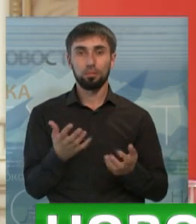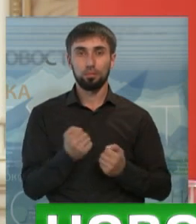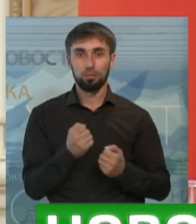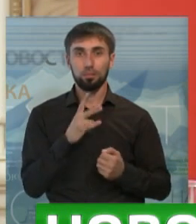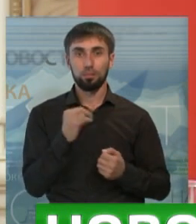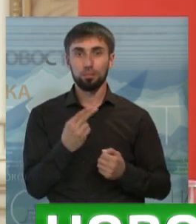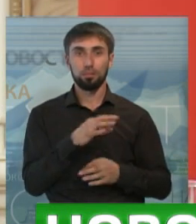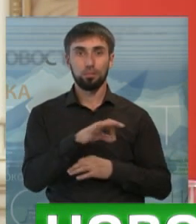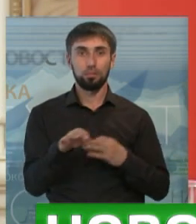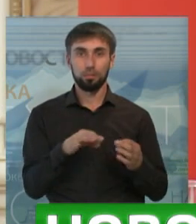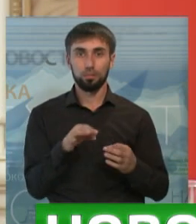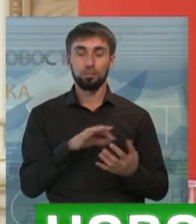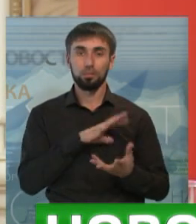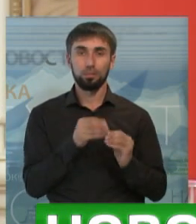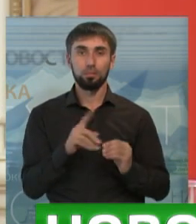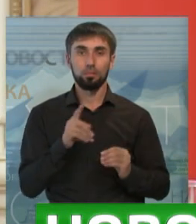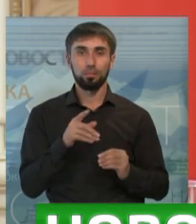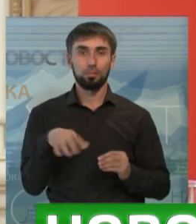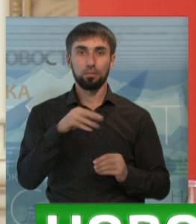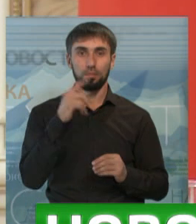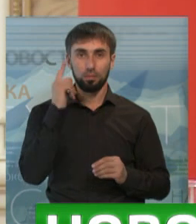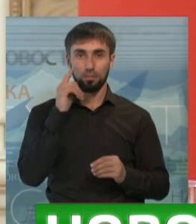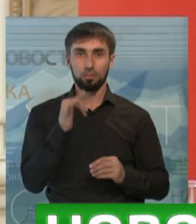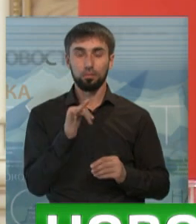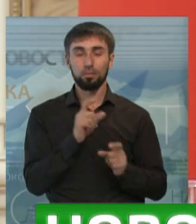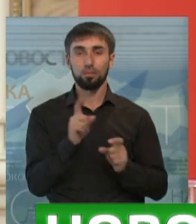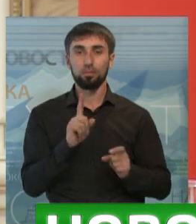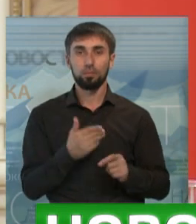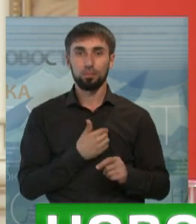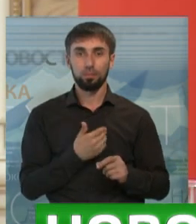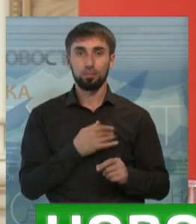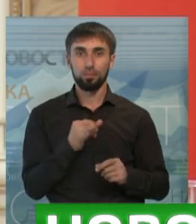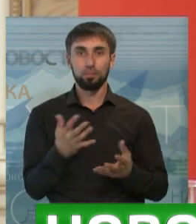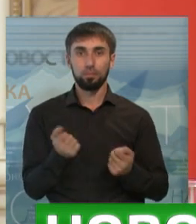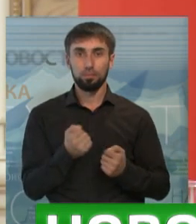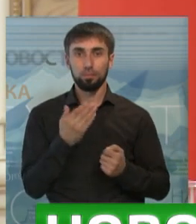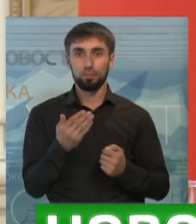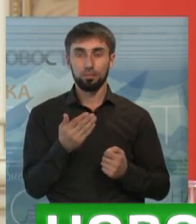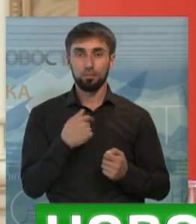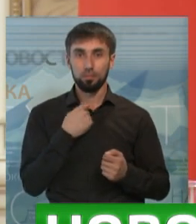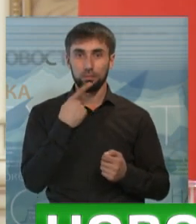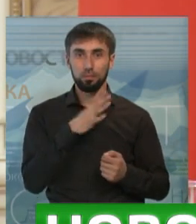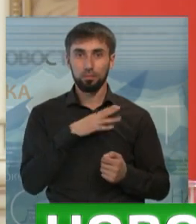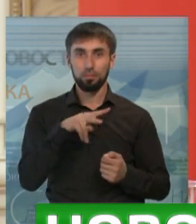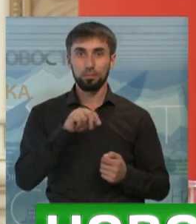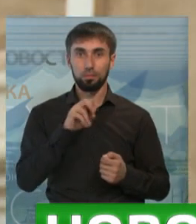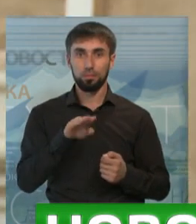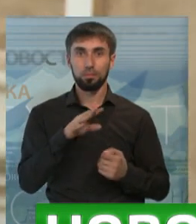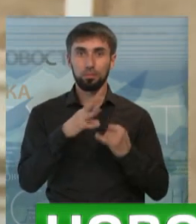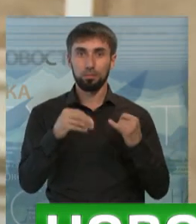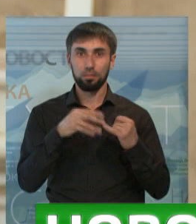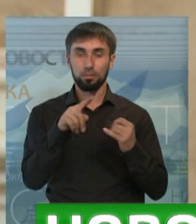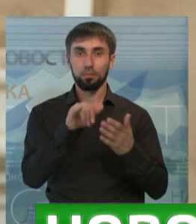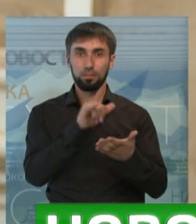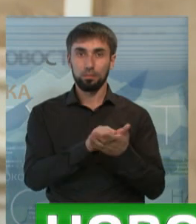нацпроекты вообще что вы сами думать что люди хотя и возьмите этим размер еще плакат землю за